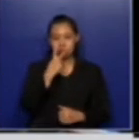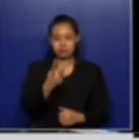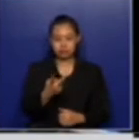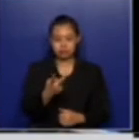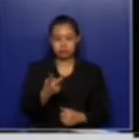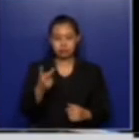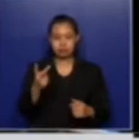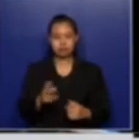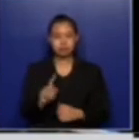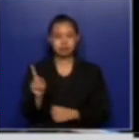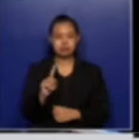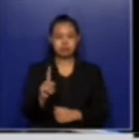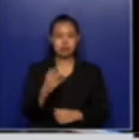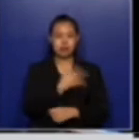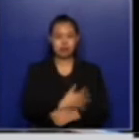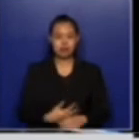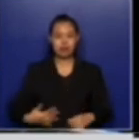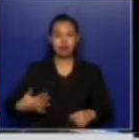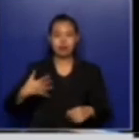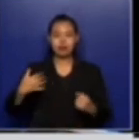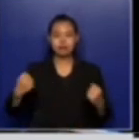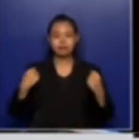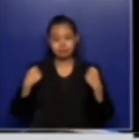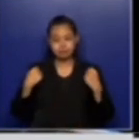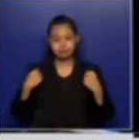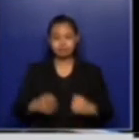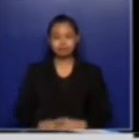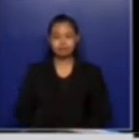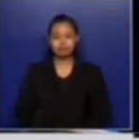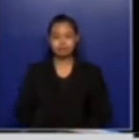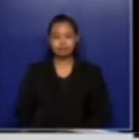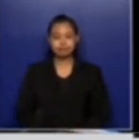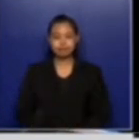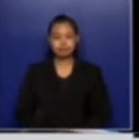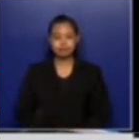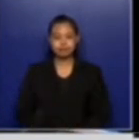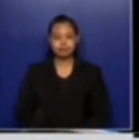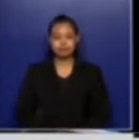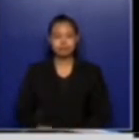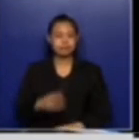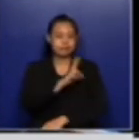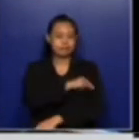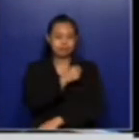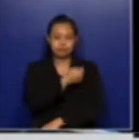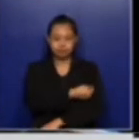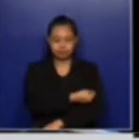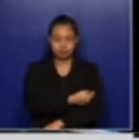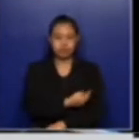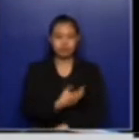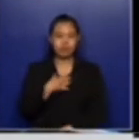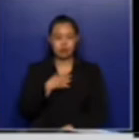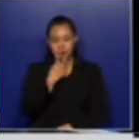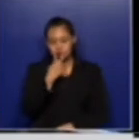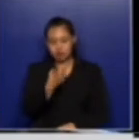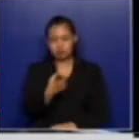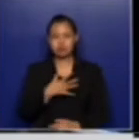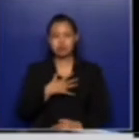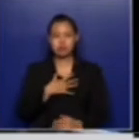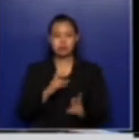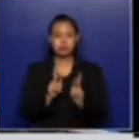ของด้านสุขภาพในเรื่องของสาธารณสุขดิฉันก็ได้เป็นกรรมธิ